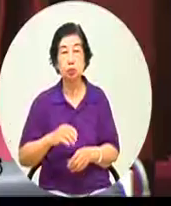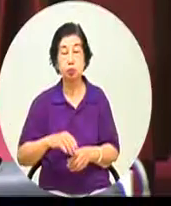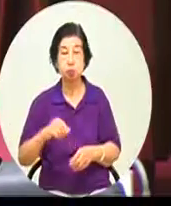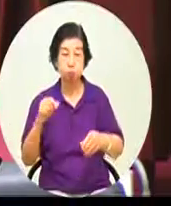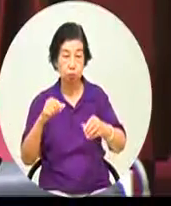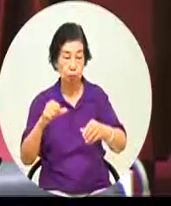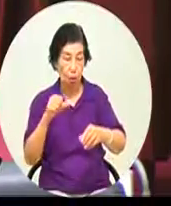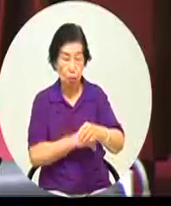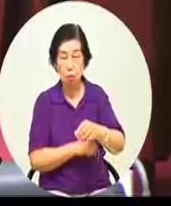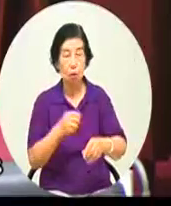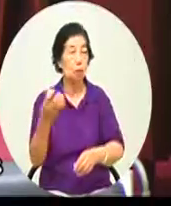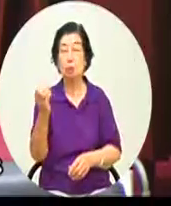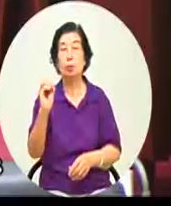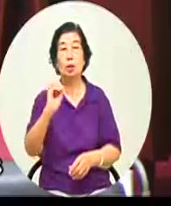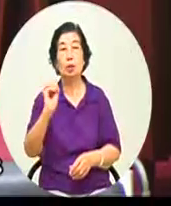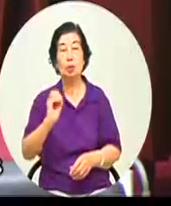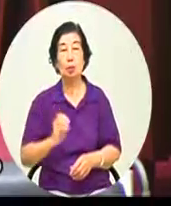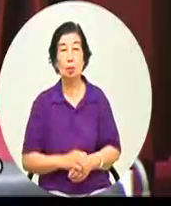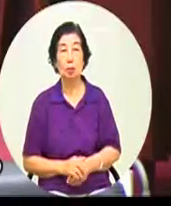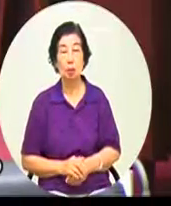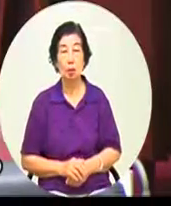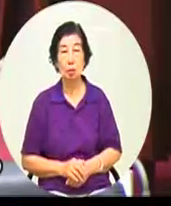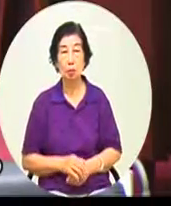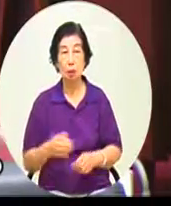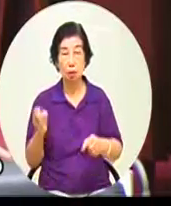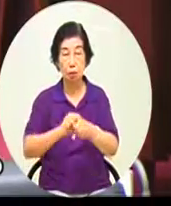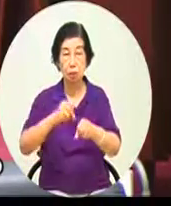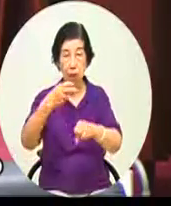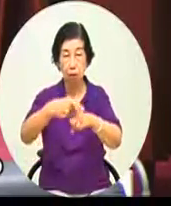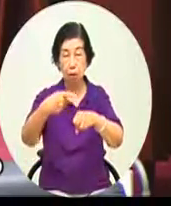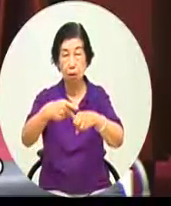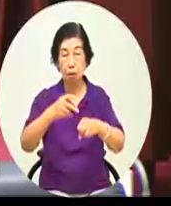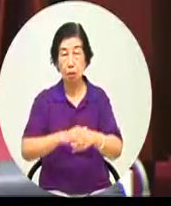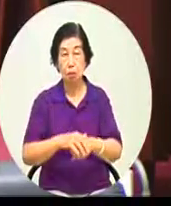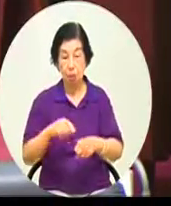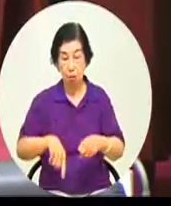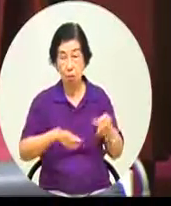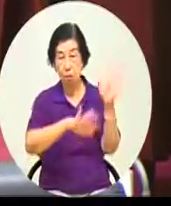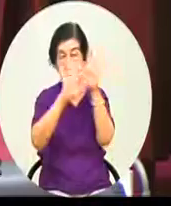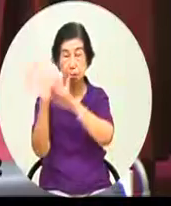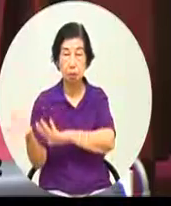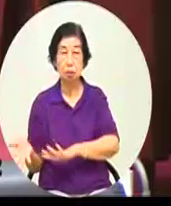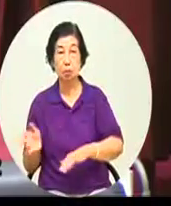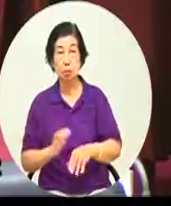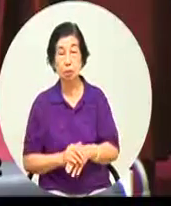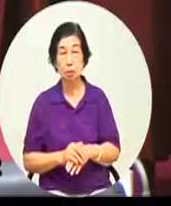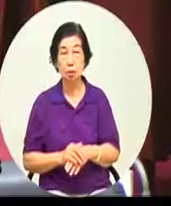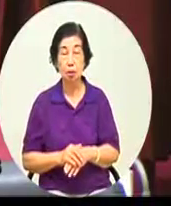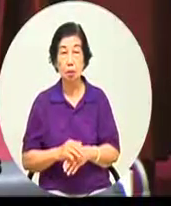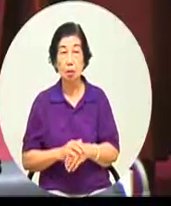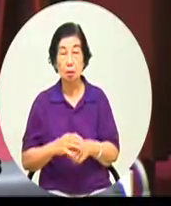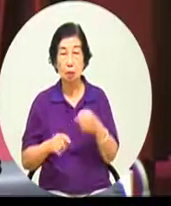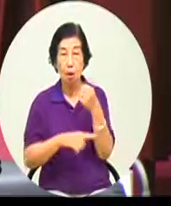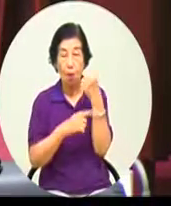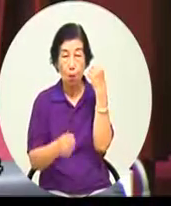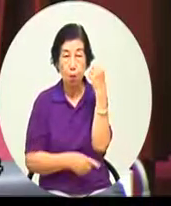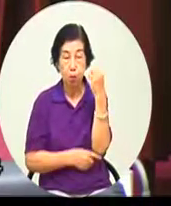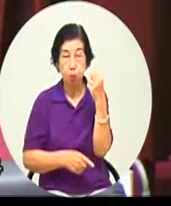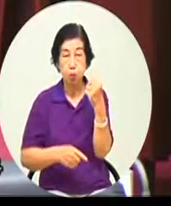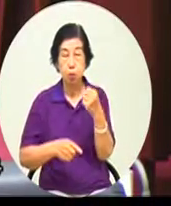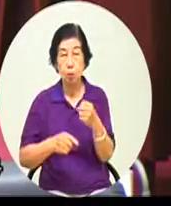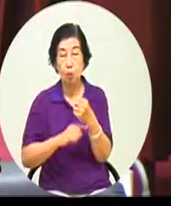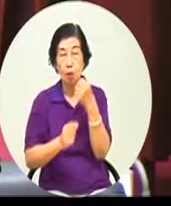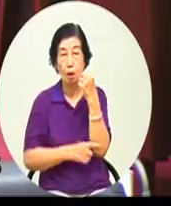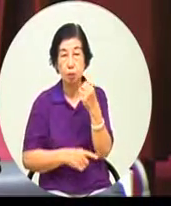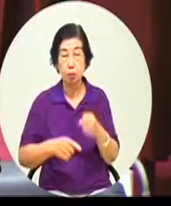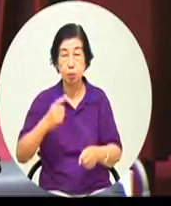给徐议员2分钟。 行，在这样一个情况之下，台湾的法官也很多人不敢办这样的